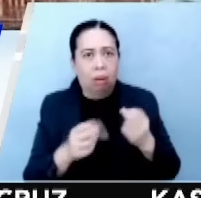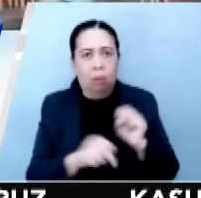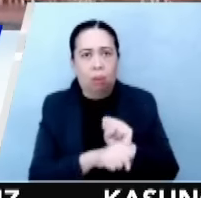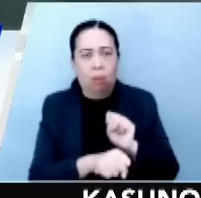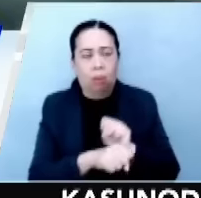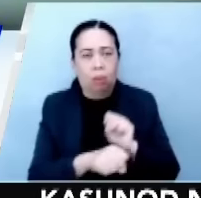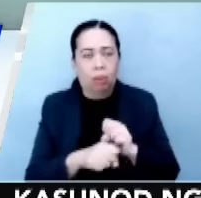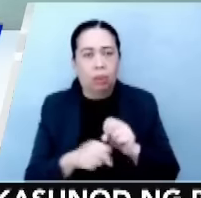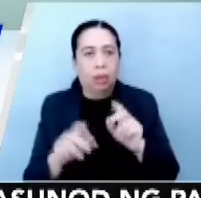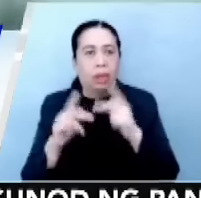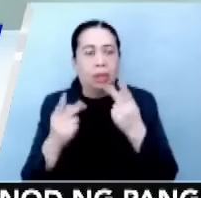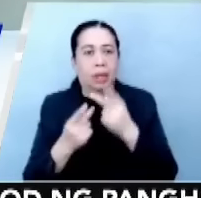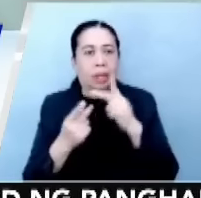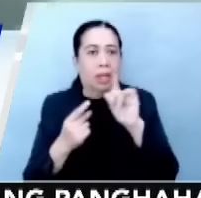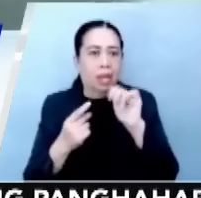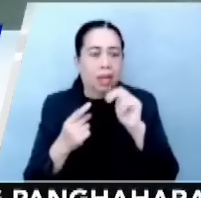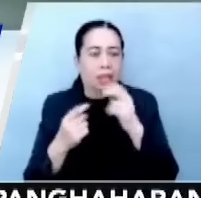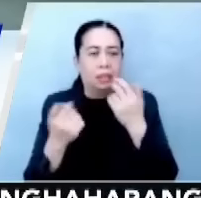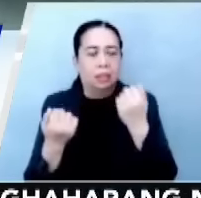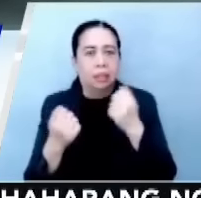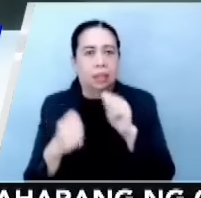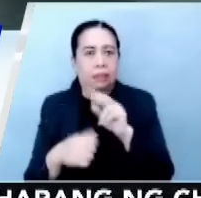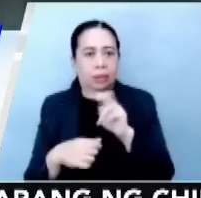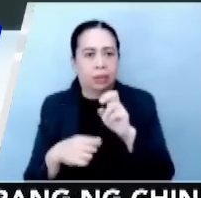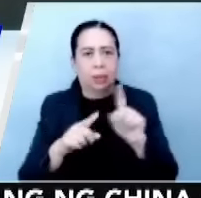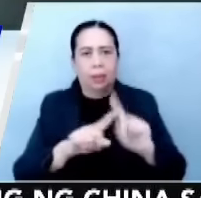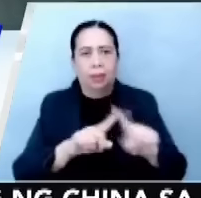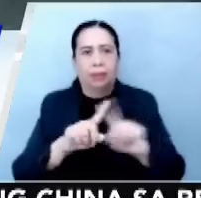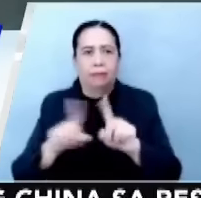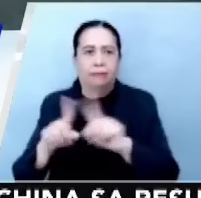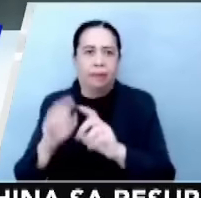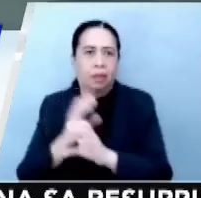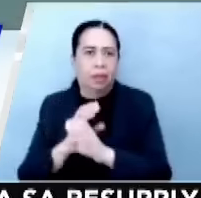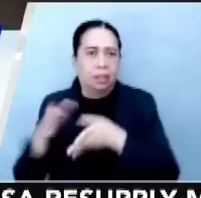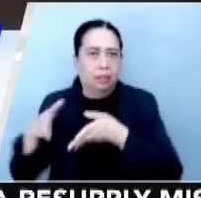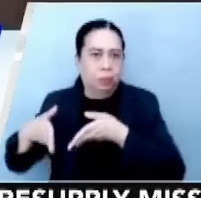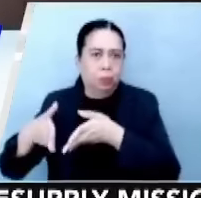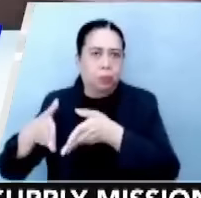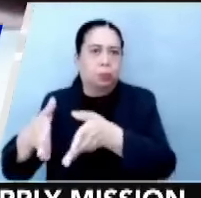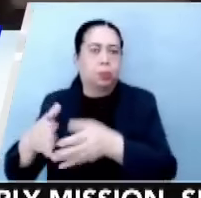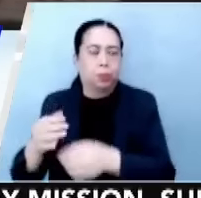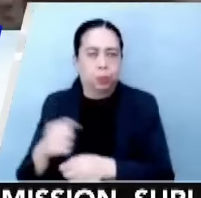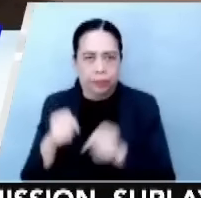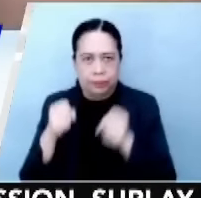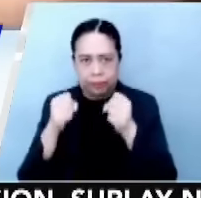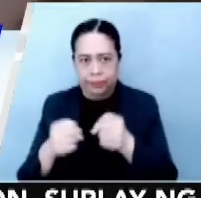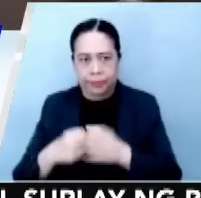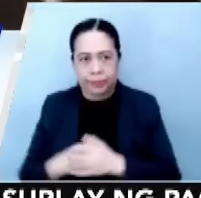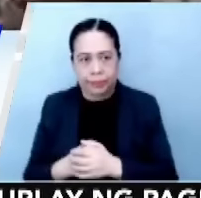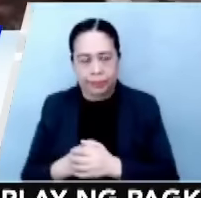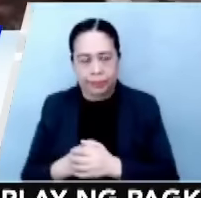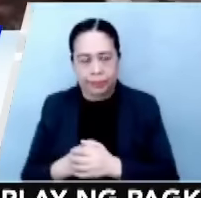sa Makati, meron ding nakaparad ang iba't ibang mga sasakyan sa gilid ng kalsada. Binabantayan din kahapon ng mga otoridad ang